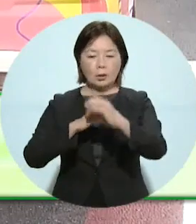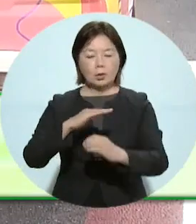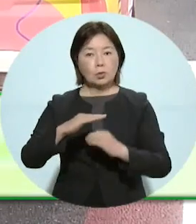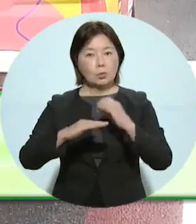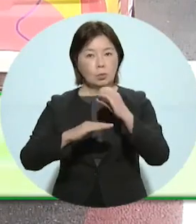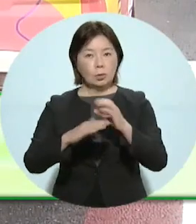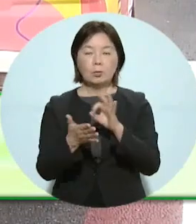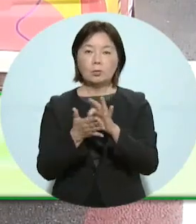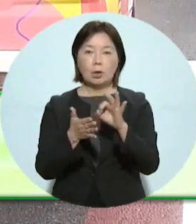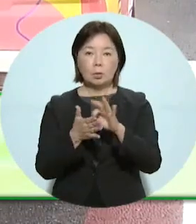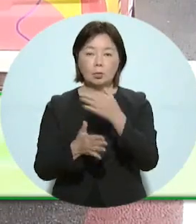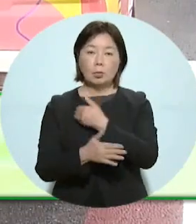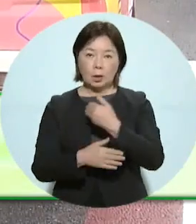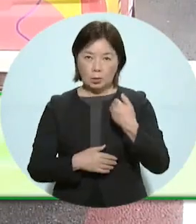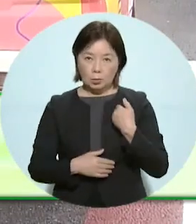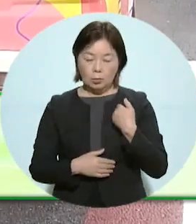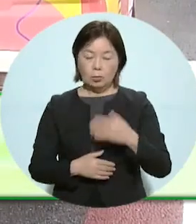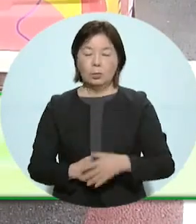です。